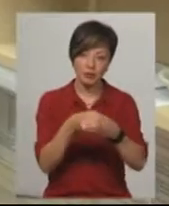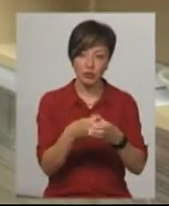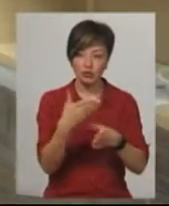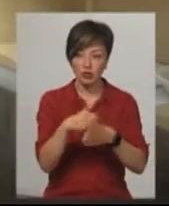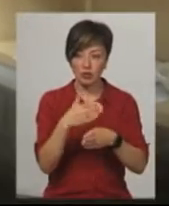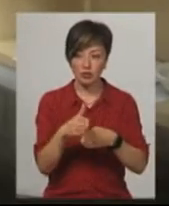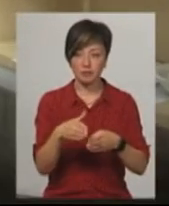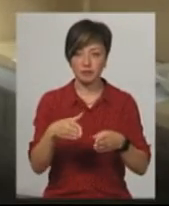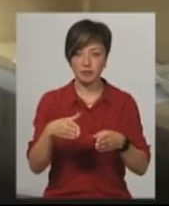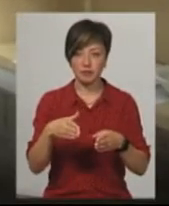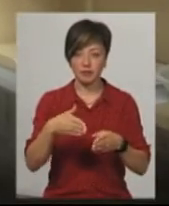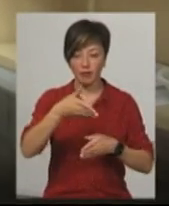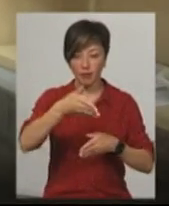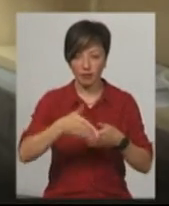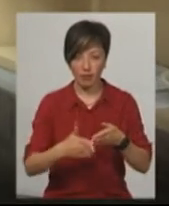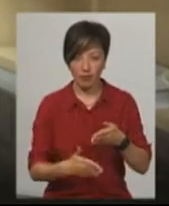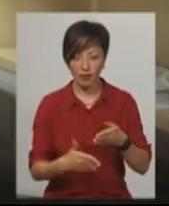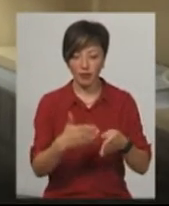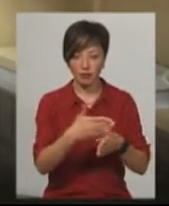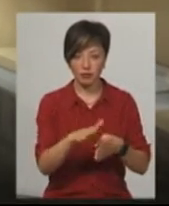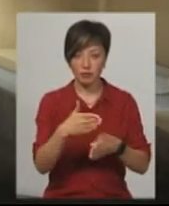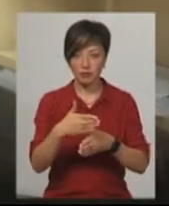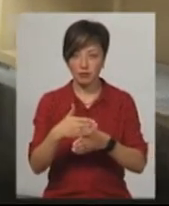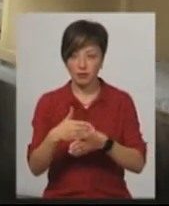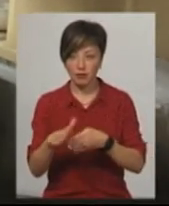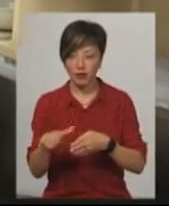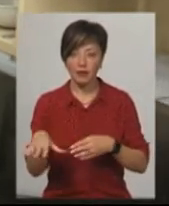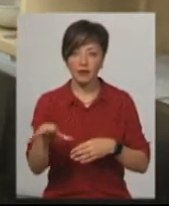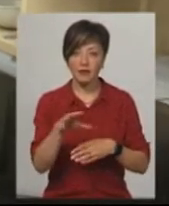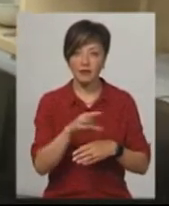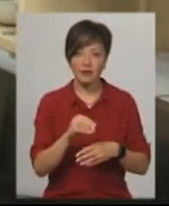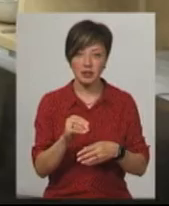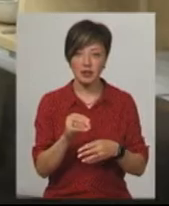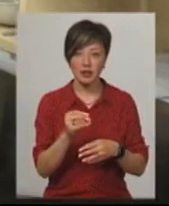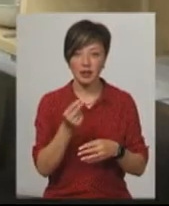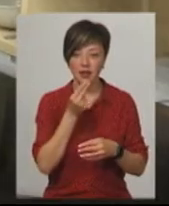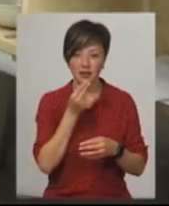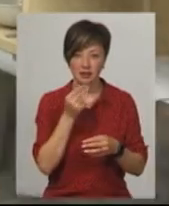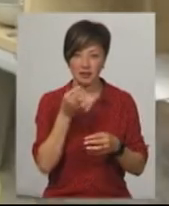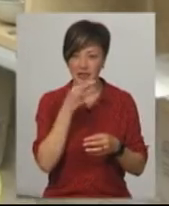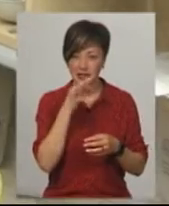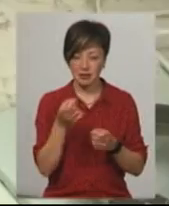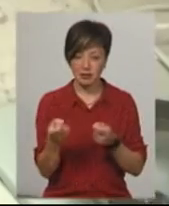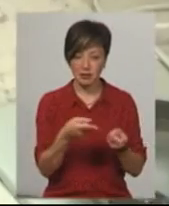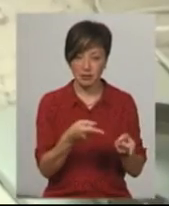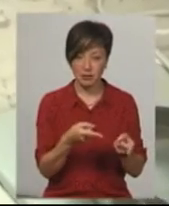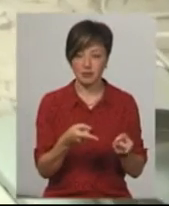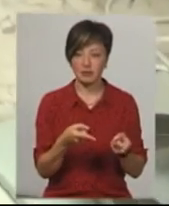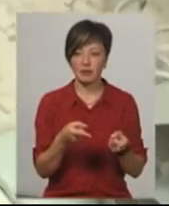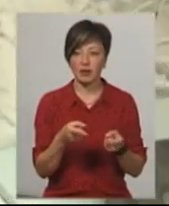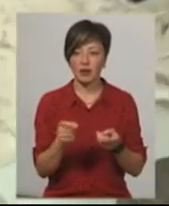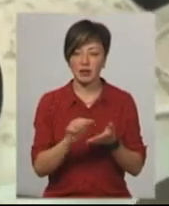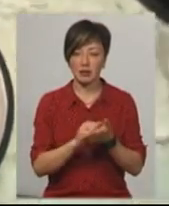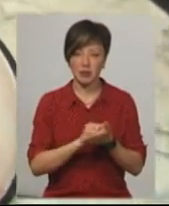ми відрізаємо по шматочку всі неїстівні частини. Ми видаляємо. Після